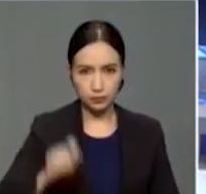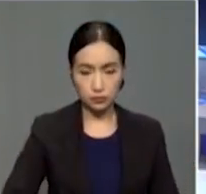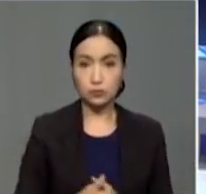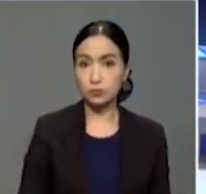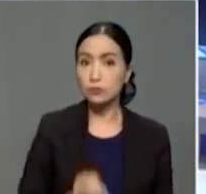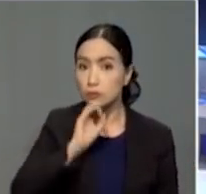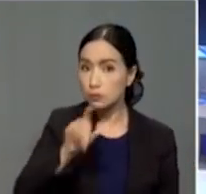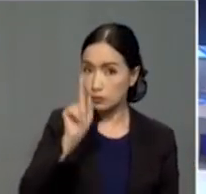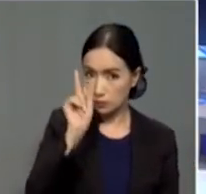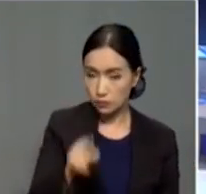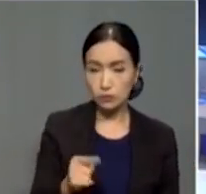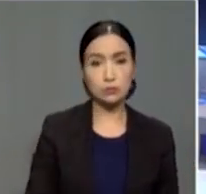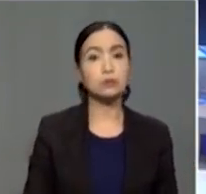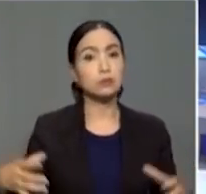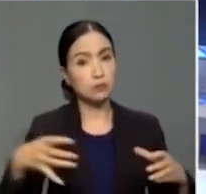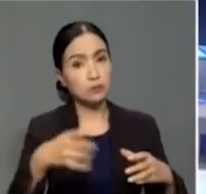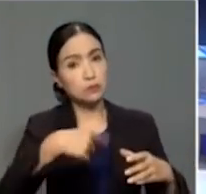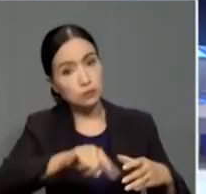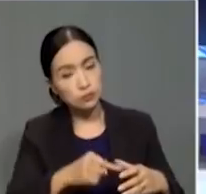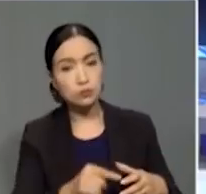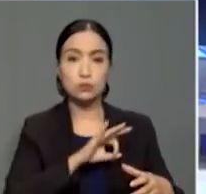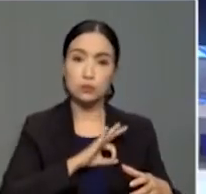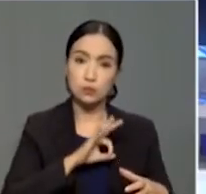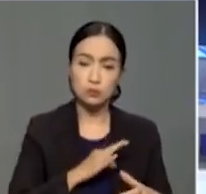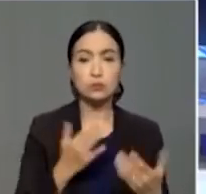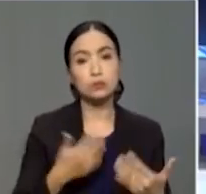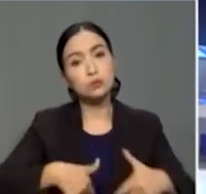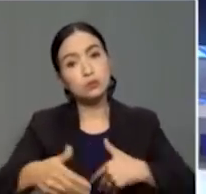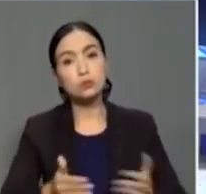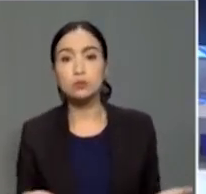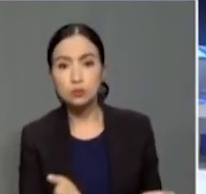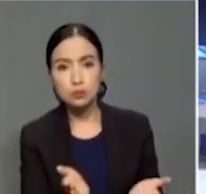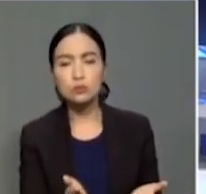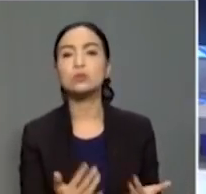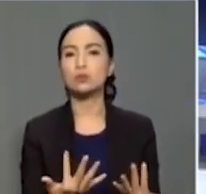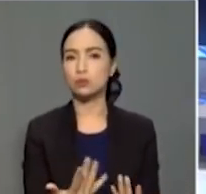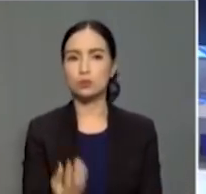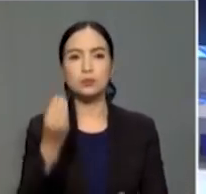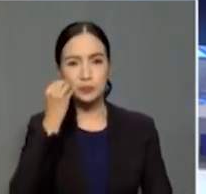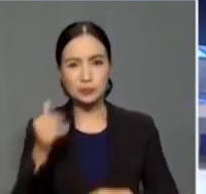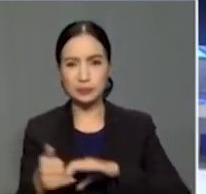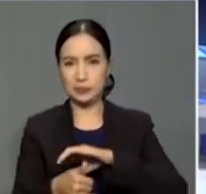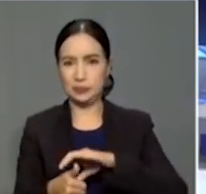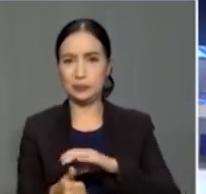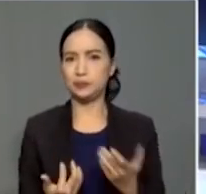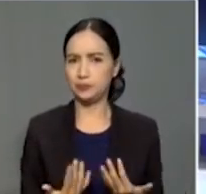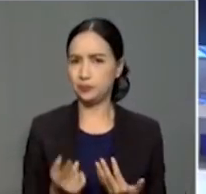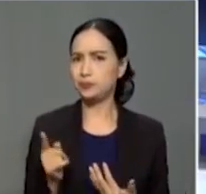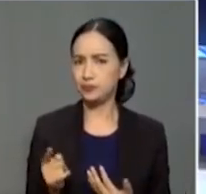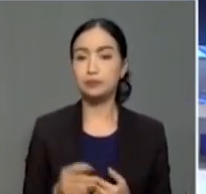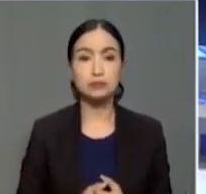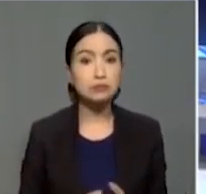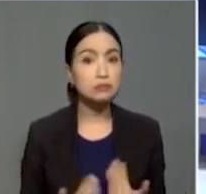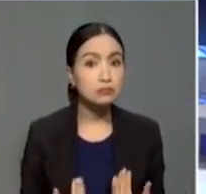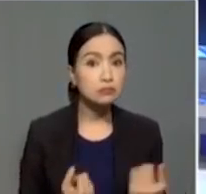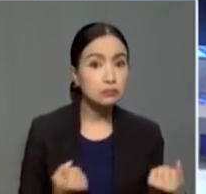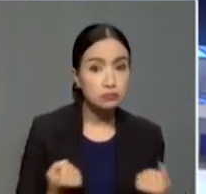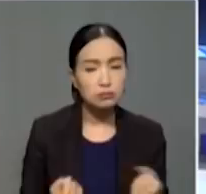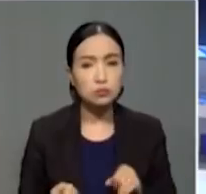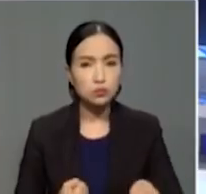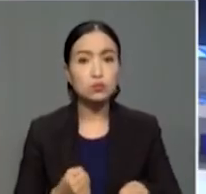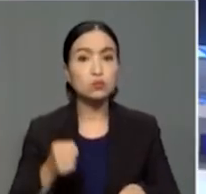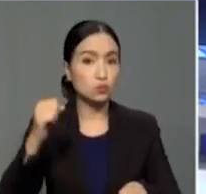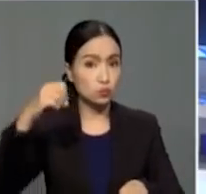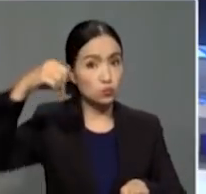ะคะแล้วก็รอฟังคำวินิจฉัยอยู่ที่บ้านนะคะแต่ว่าทางฝ้าของรองผู้บัญชาการตำรวจแห่งชาติก็ได้สั่งเพิ่มรถตัดสัญญาแล้วก็รถปั่นไฟบ